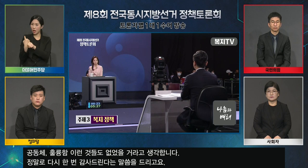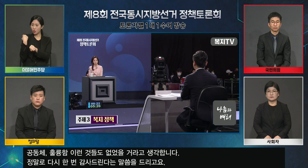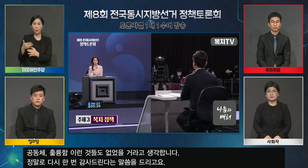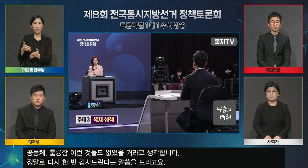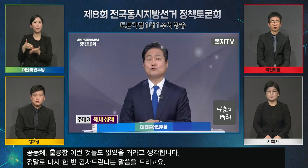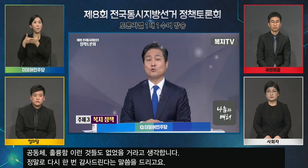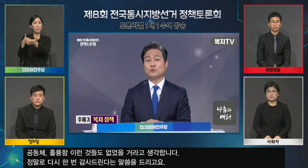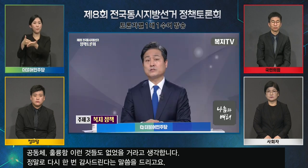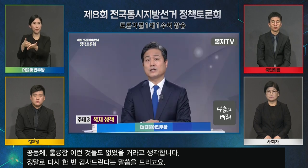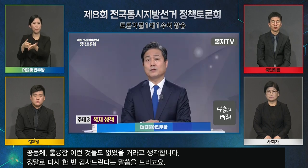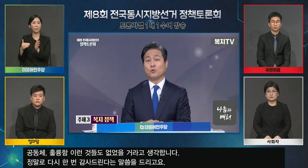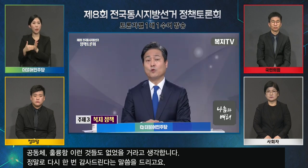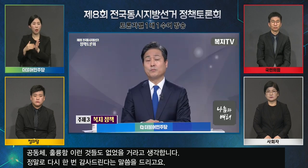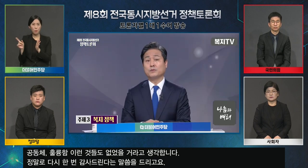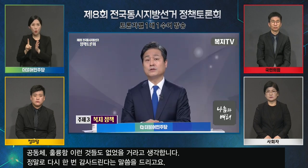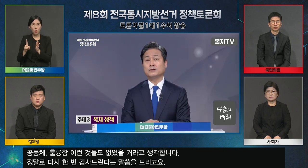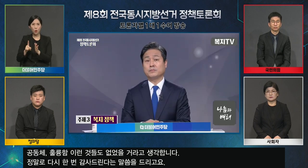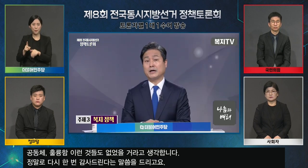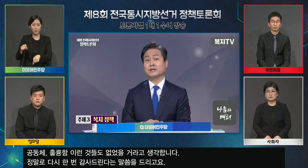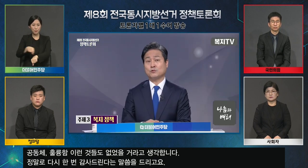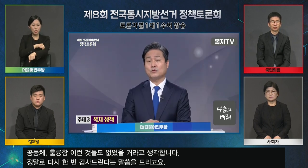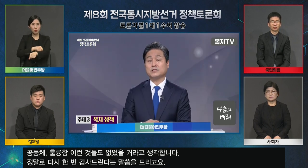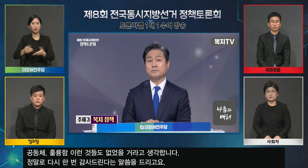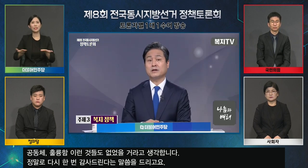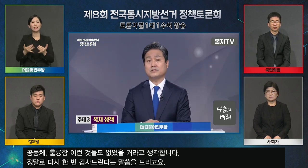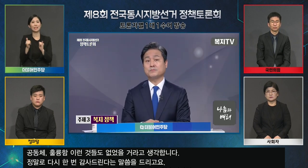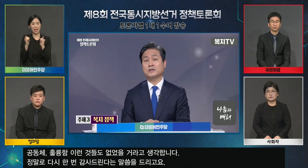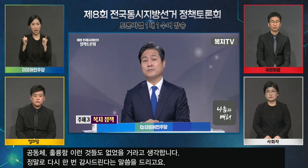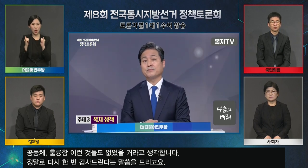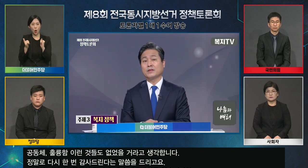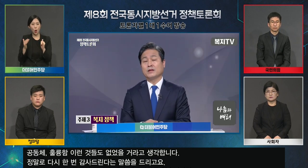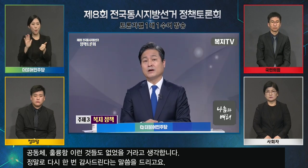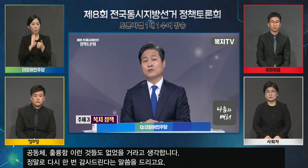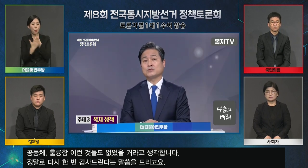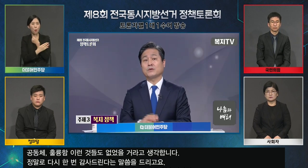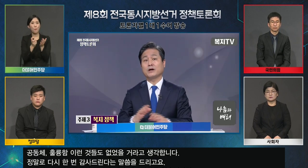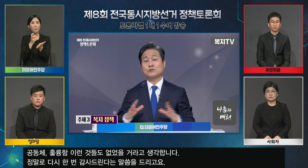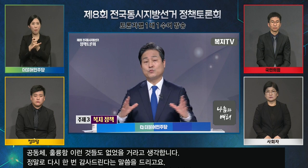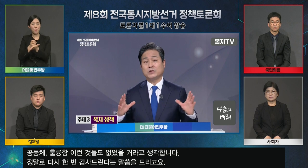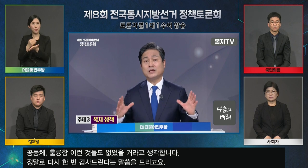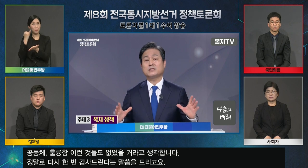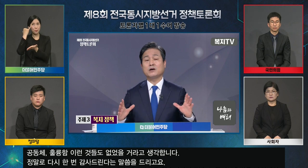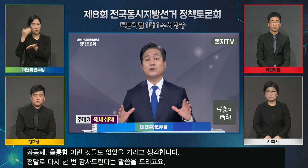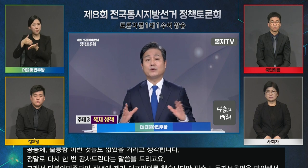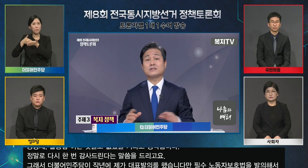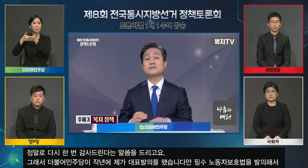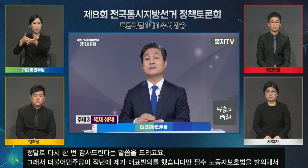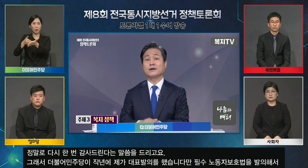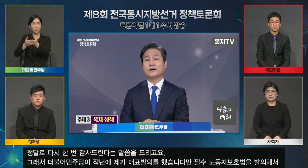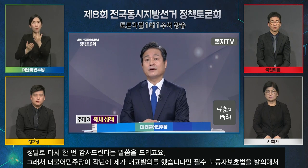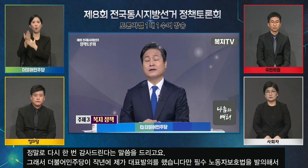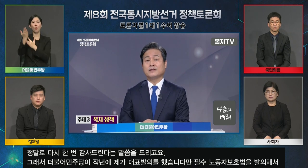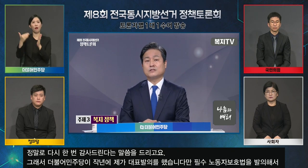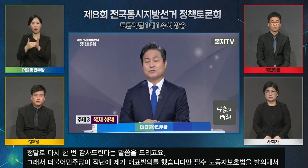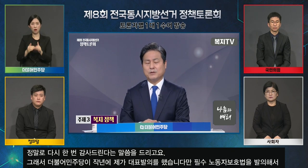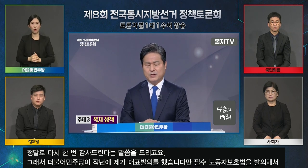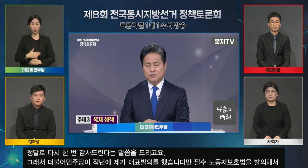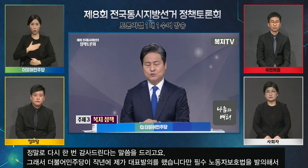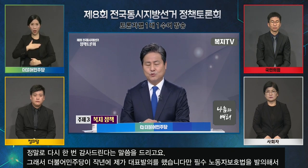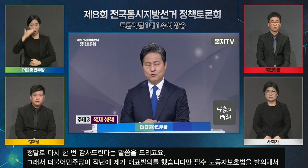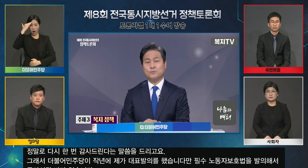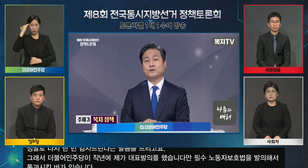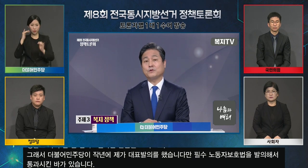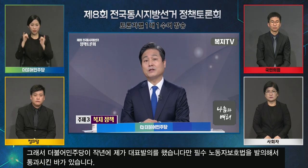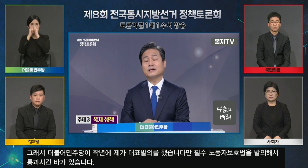필수노동자보호법을 발의해서 통과시킨 바 있습니다. 우리 사회가 아주 위기 상황이 왔을 때 정말